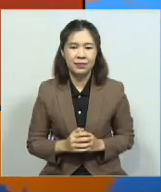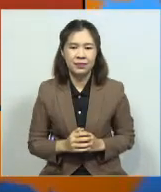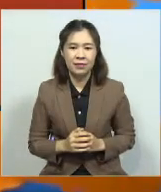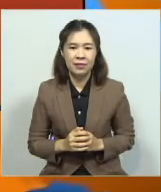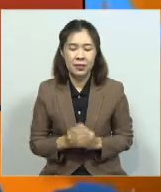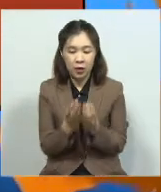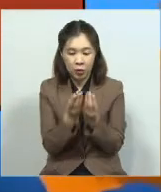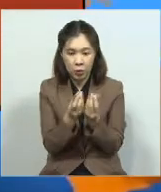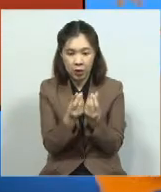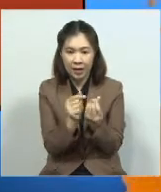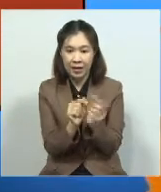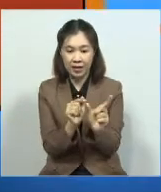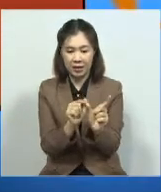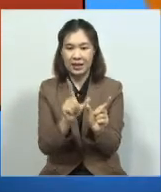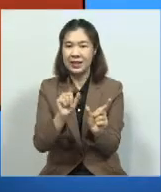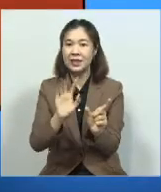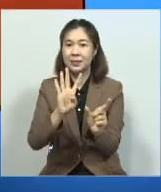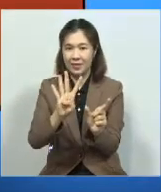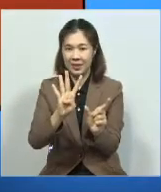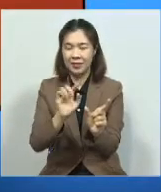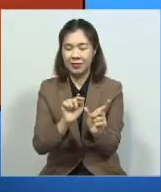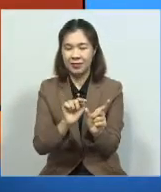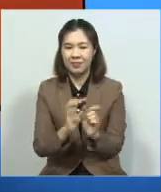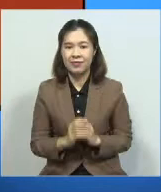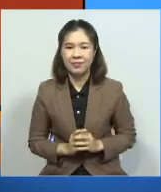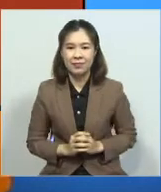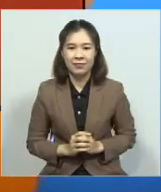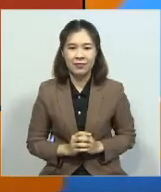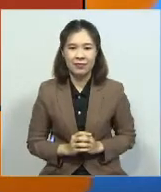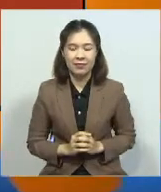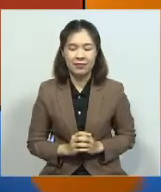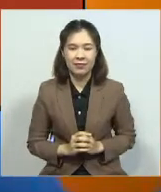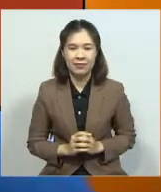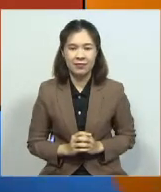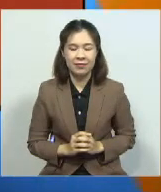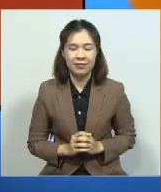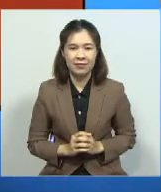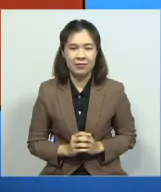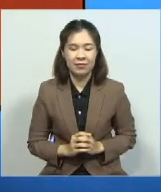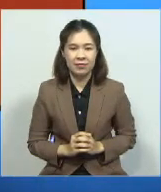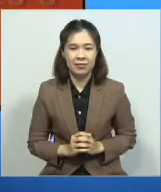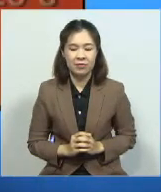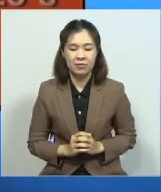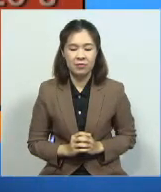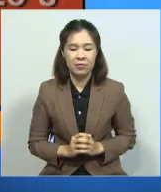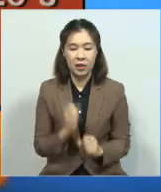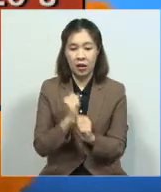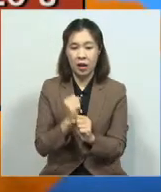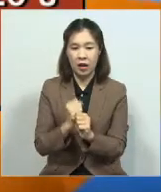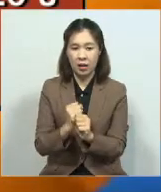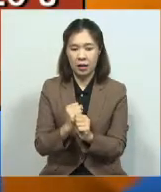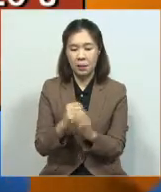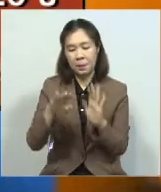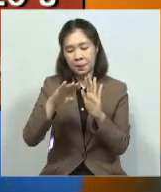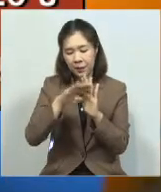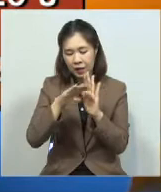แรกตัวเลขที่ยืนยันตอนนี้คือ24คนอยู่นะคะ ครับ24คนครับ ค่ะ ครับแล้วการดำเนินคดีตอนนี้ก็คือ